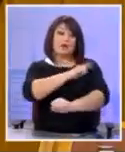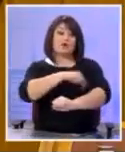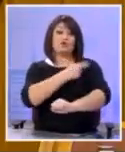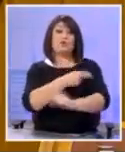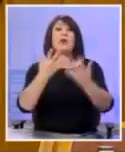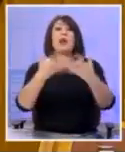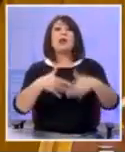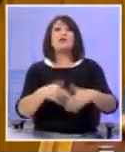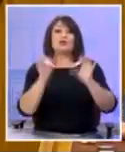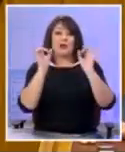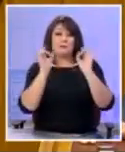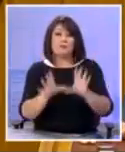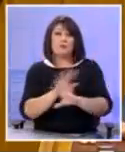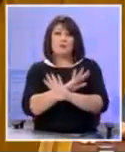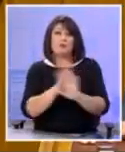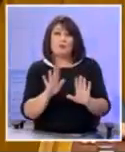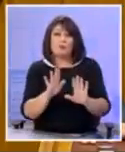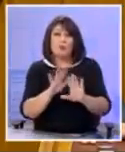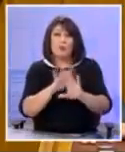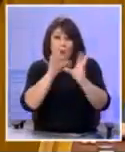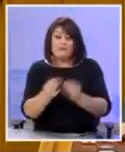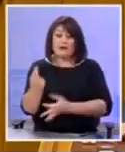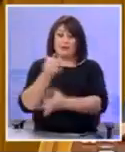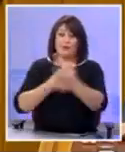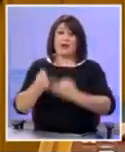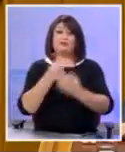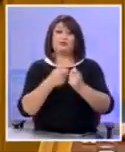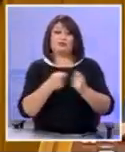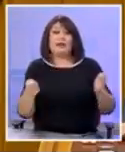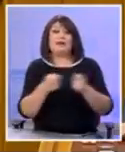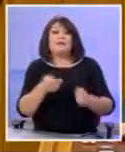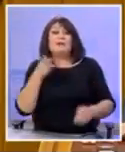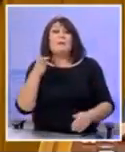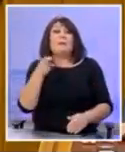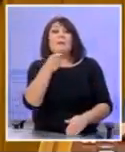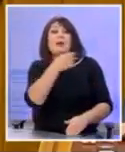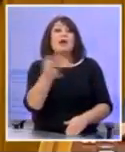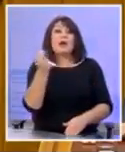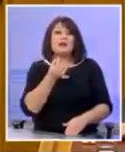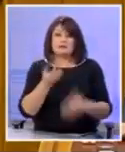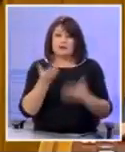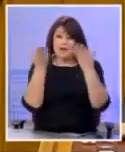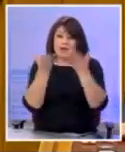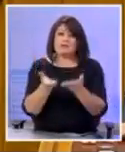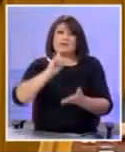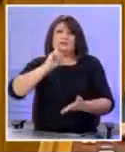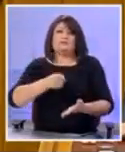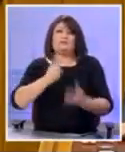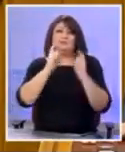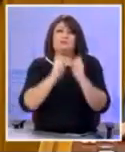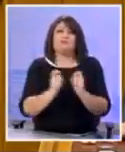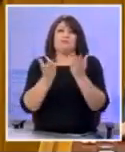νοσοκομείων. Όλα αυτά τα μέτρα που επικαλείστε, όπου σταθείτε και όπου βρεθείτε, εσείς δεν τα επιβάλλατε.